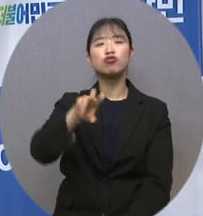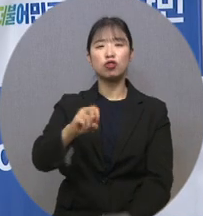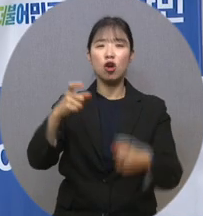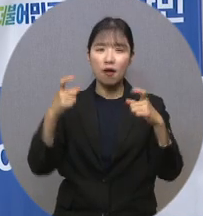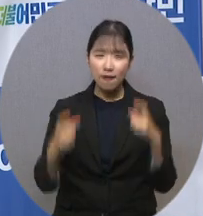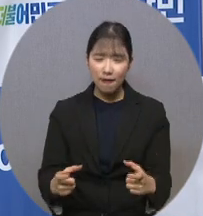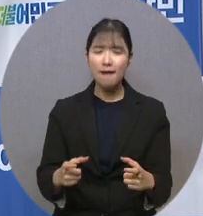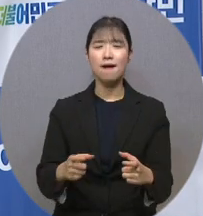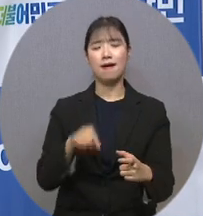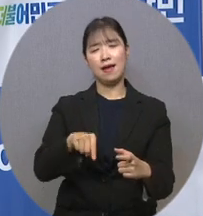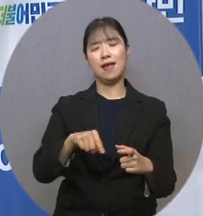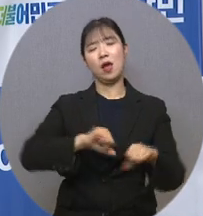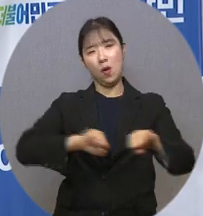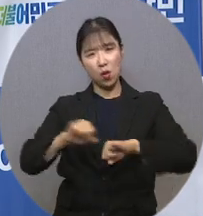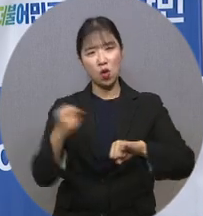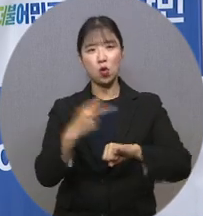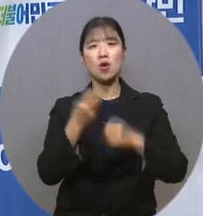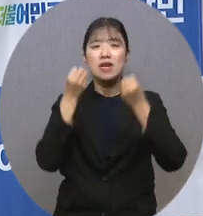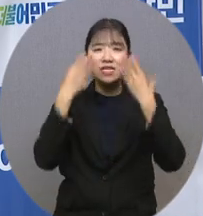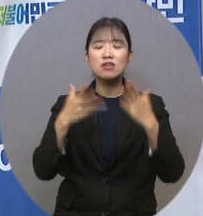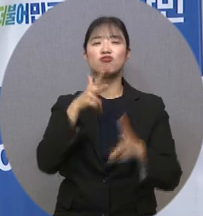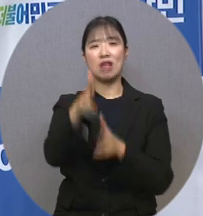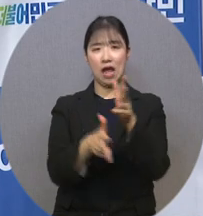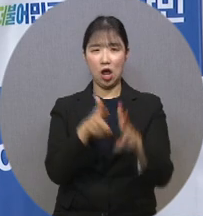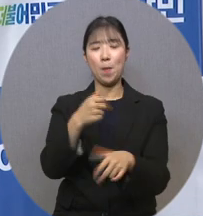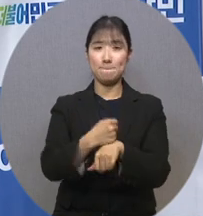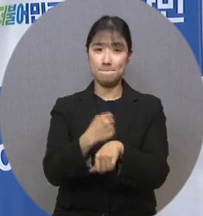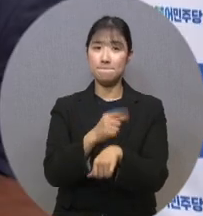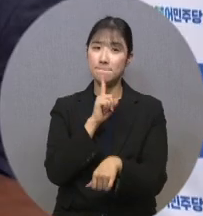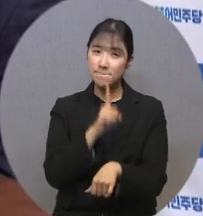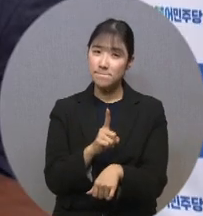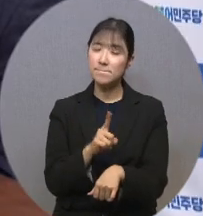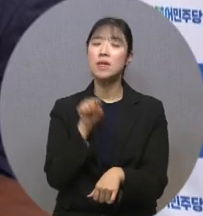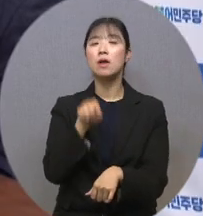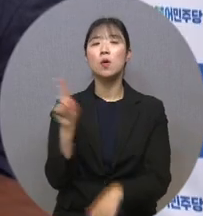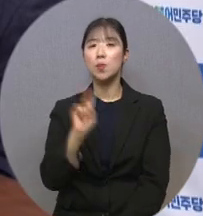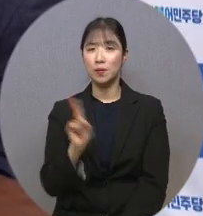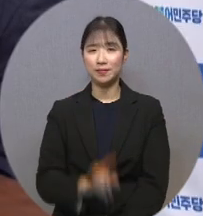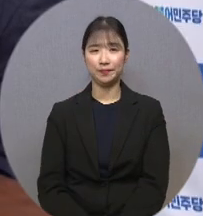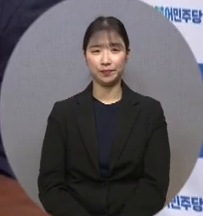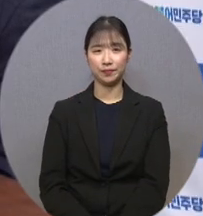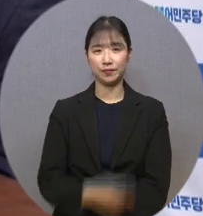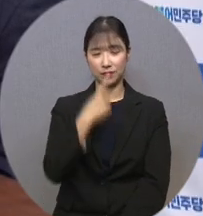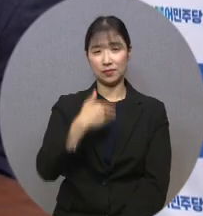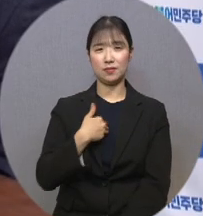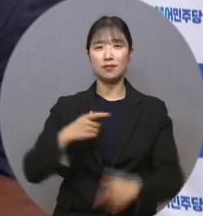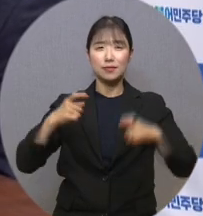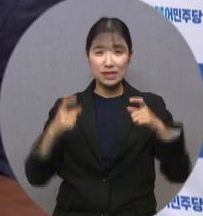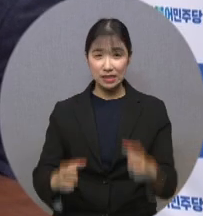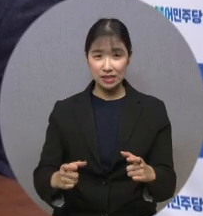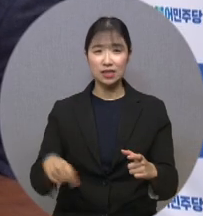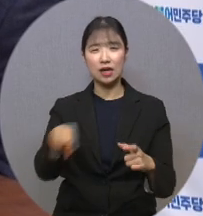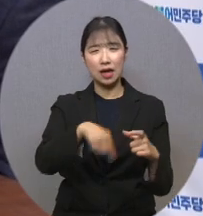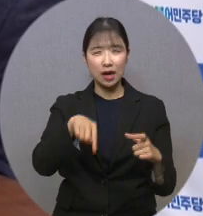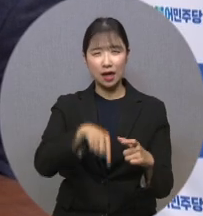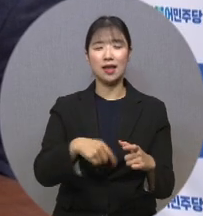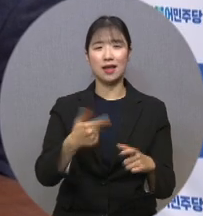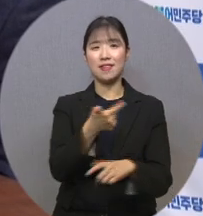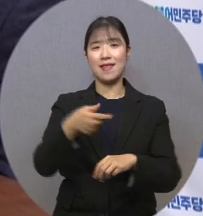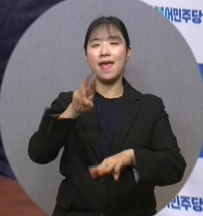예산 확보를 많이 해주셨다고 저는 들었어요. 어떤 것들이 있을까요? 저희 제 지역구에 있는